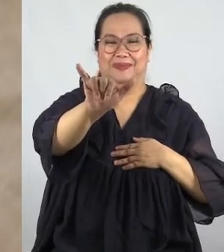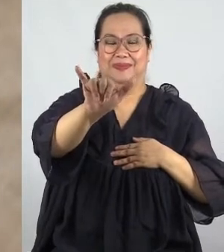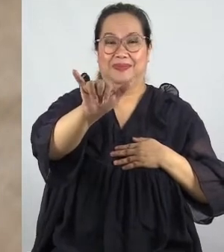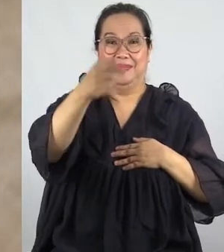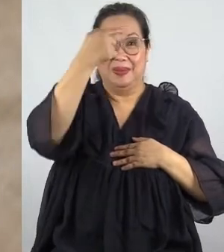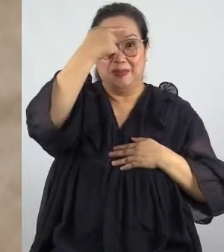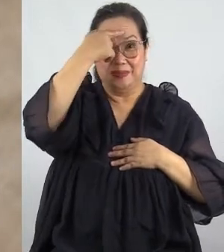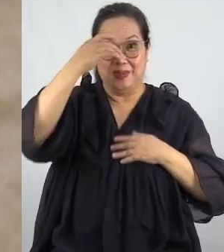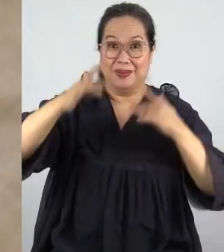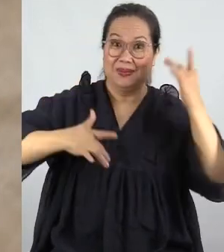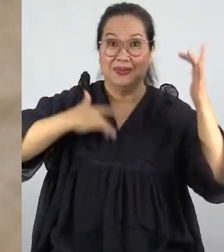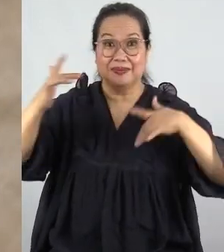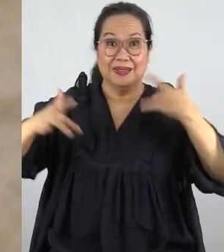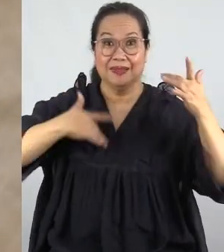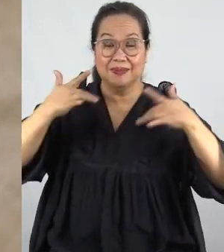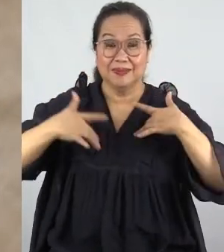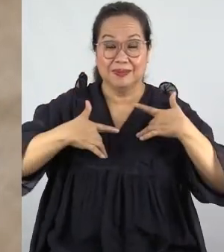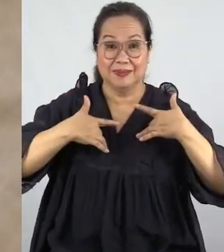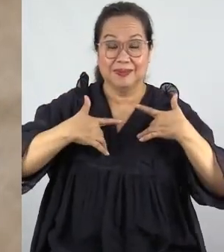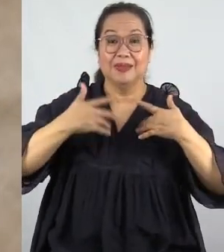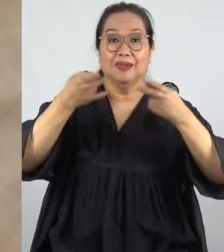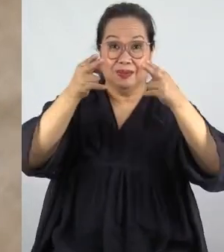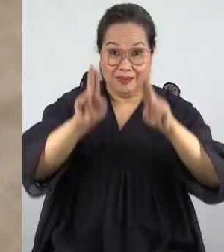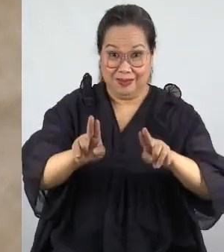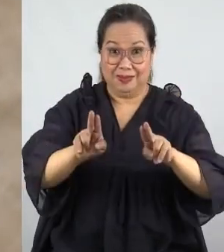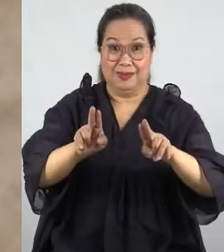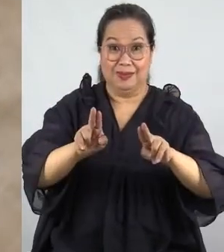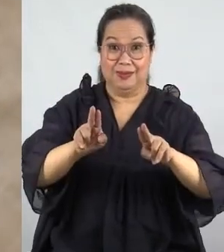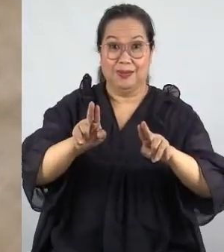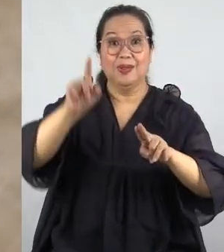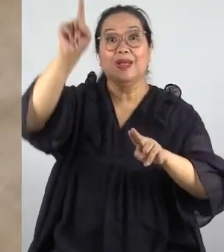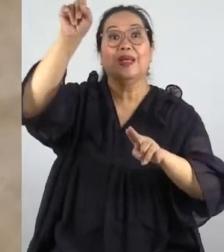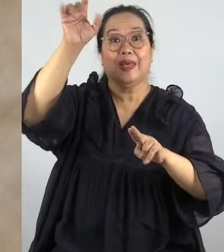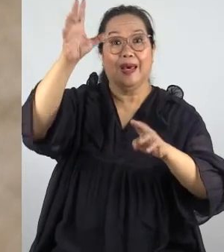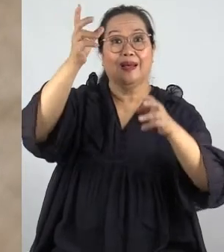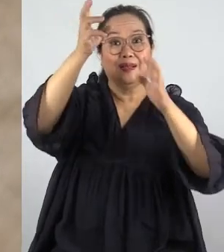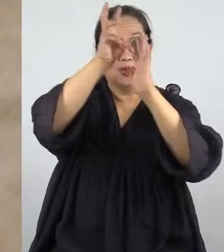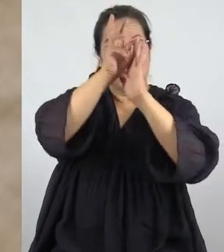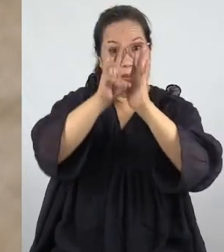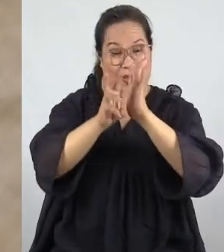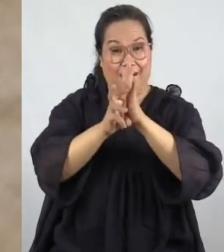Dahil sa kagalakan na yan, na matupad ang kalooban ng Diyos Ama,